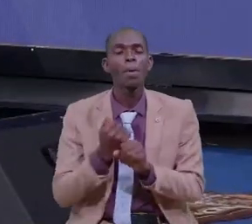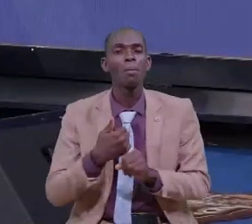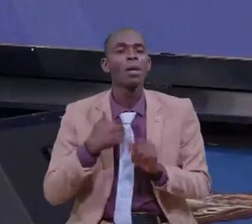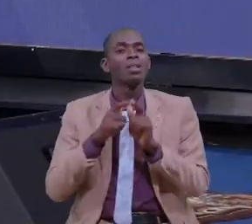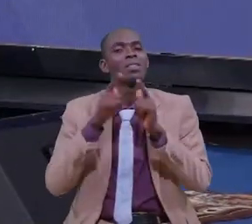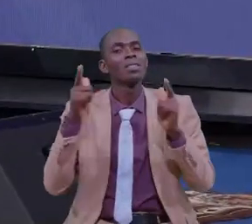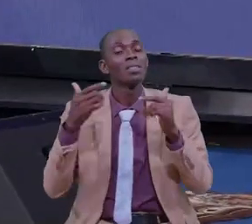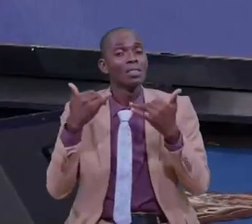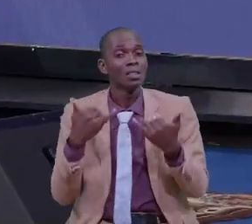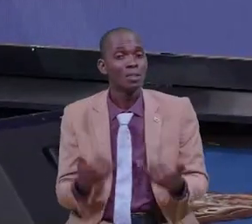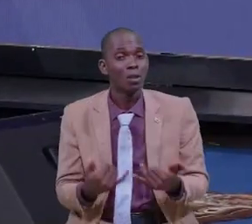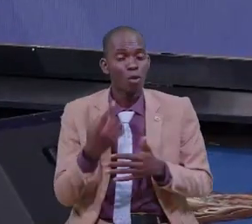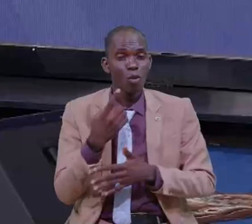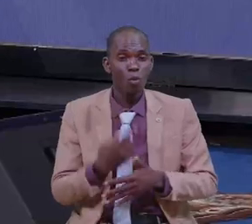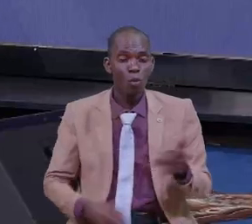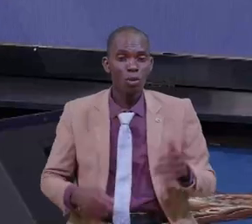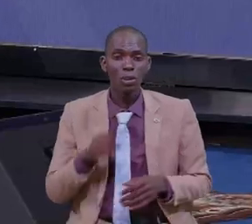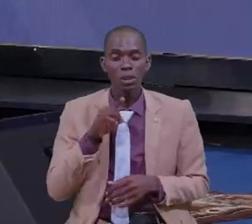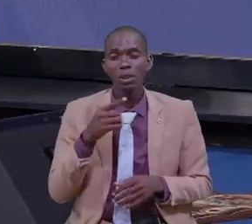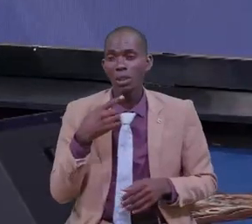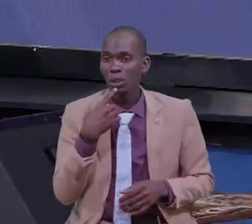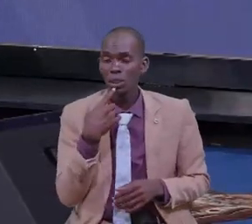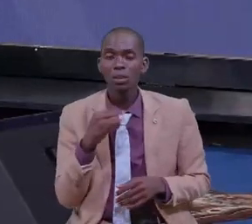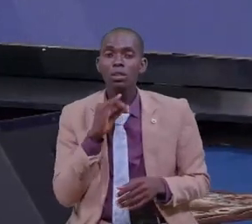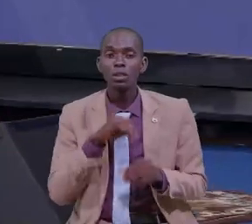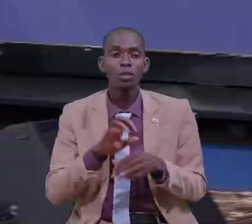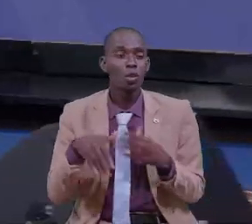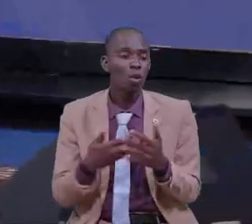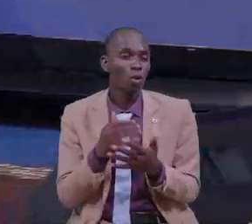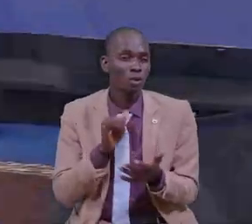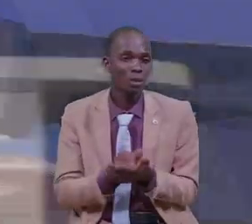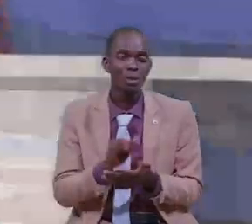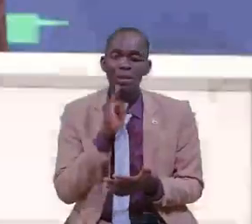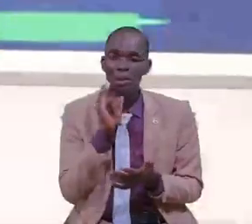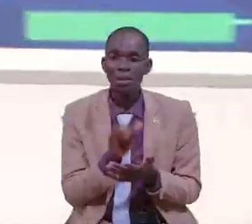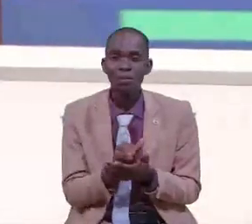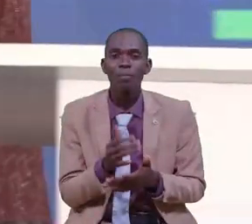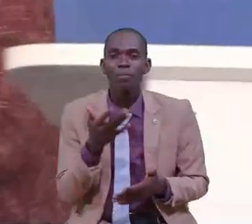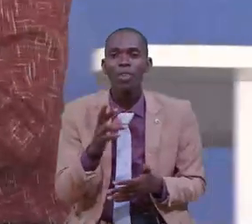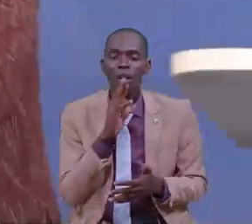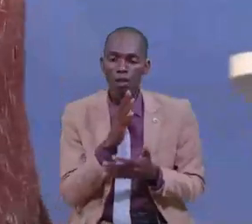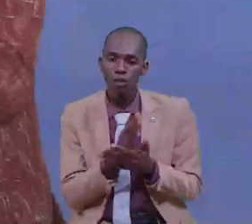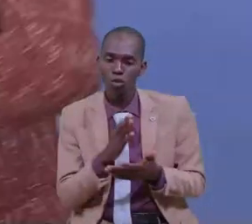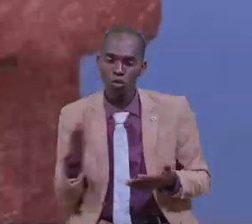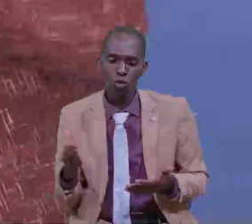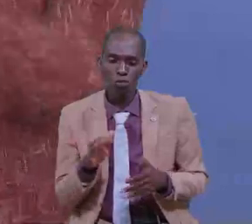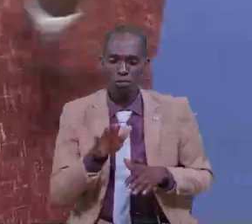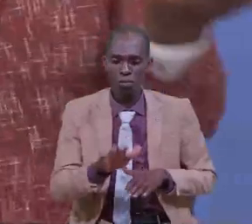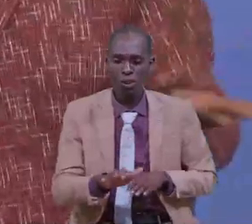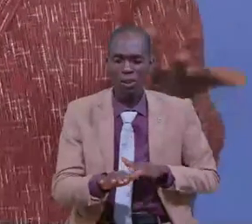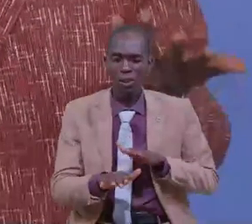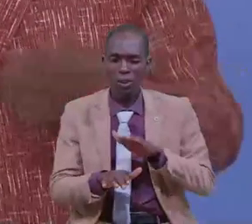me rend grand. Ce qu'il dit dans tout cela, il y a certains pas que le